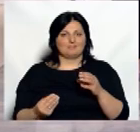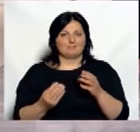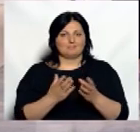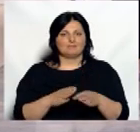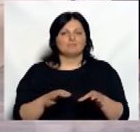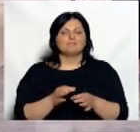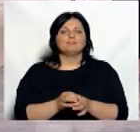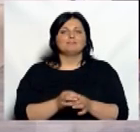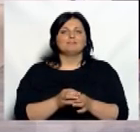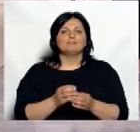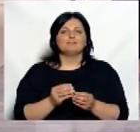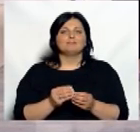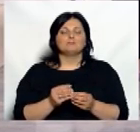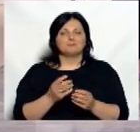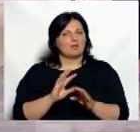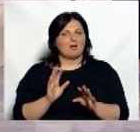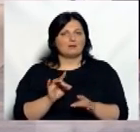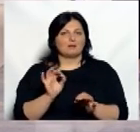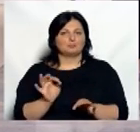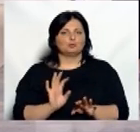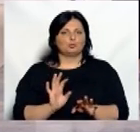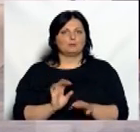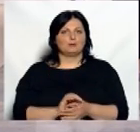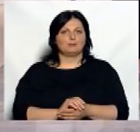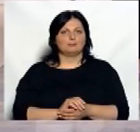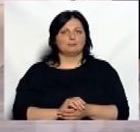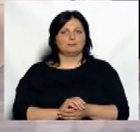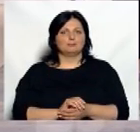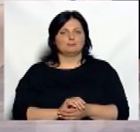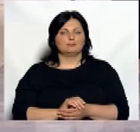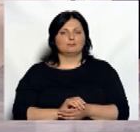აბა? აუ, კიდე ერთი შანსი აქვს.